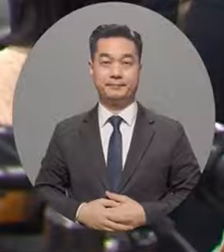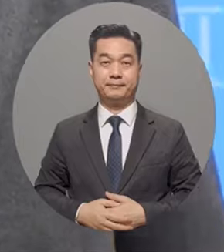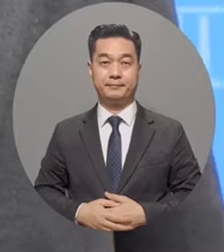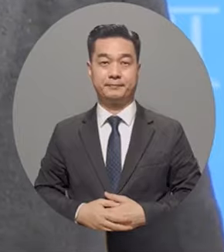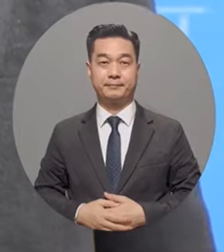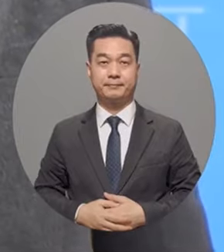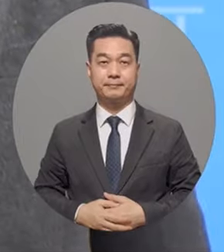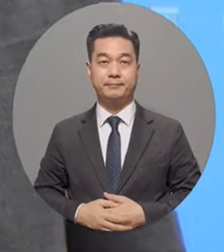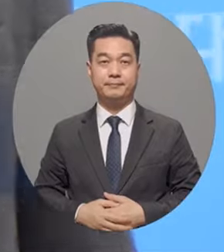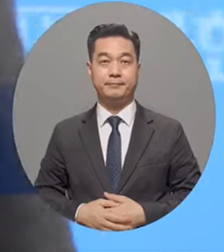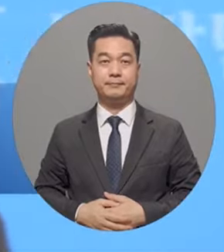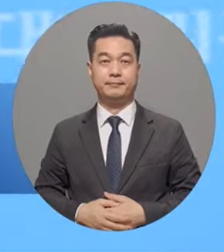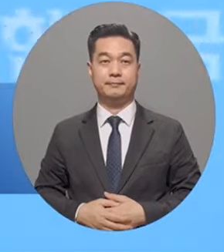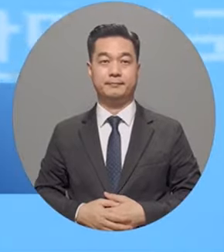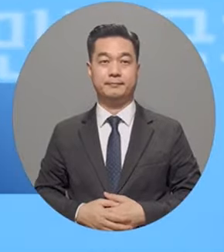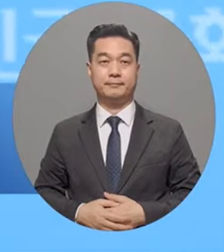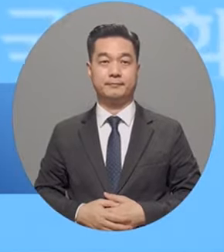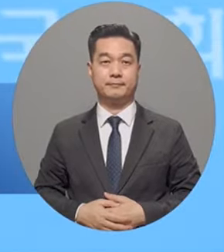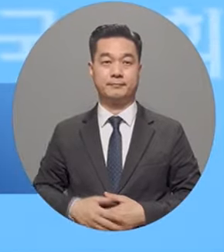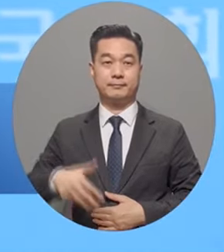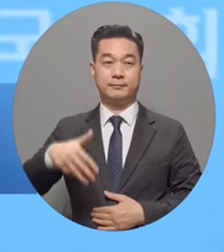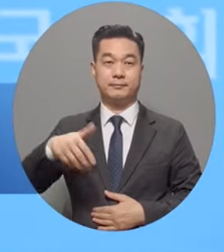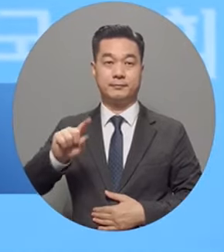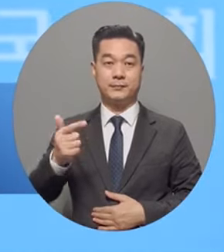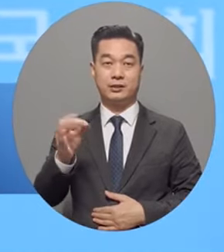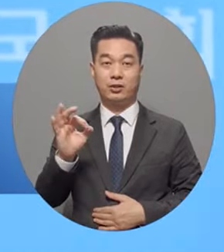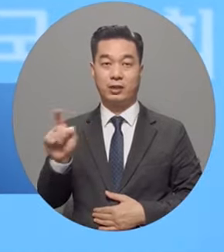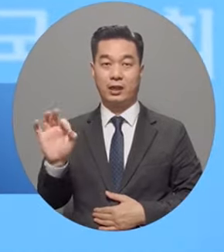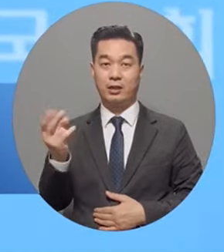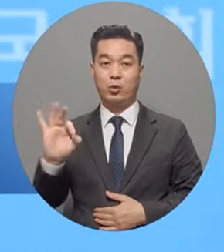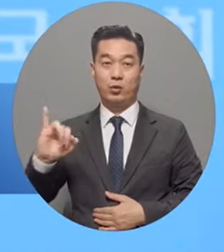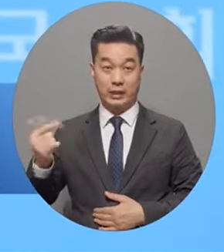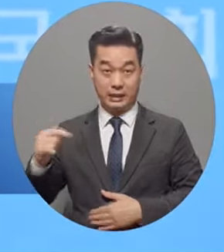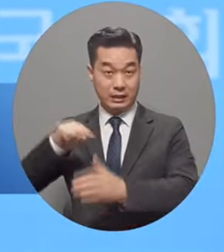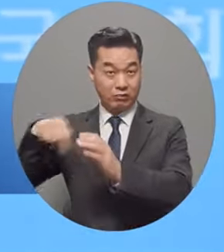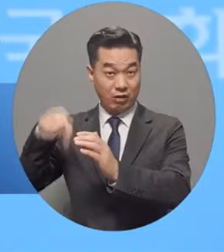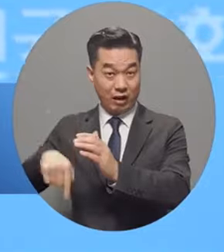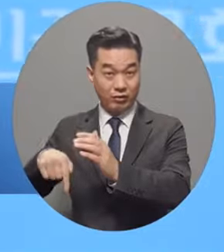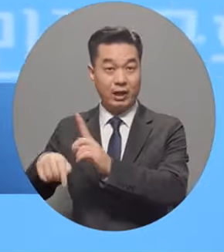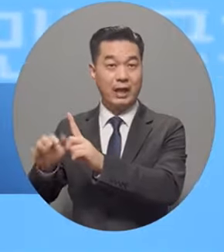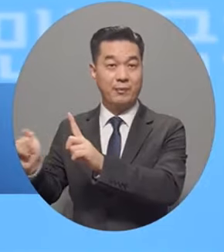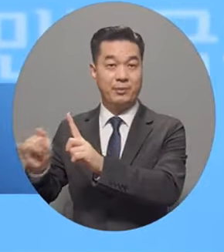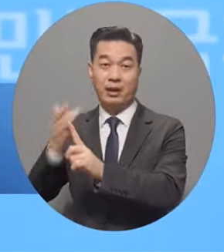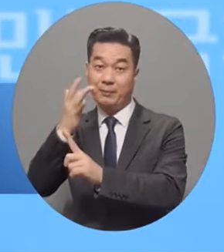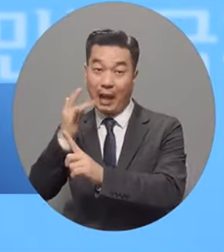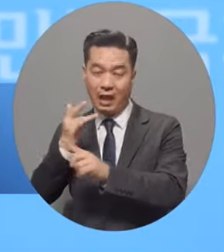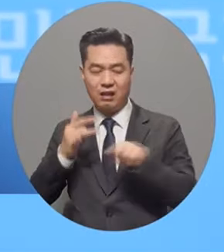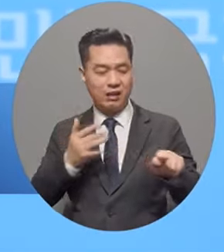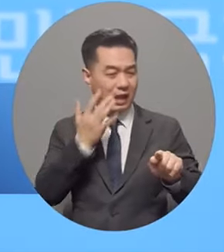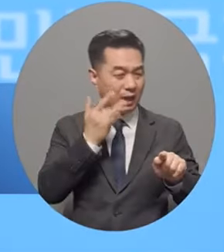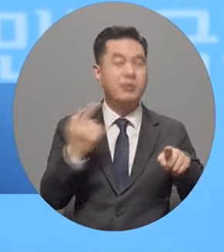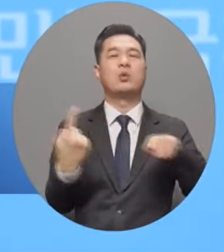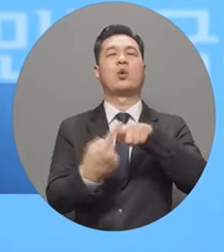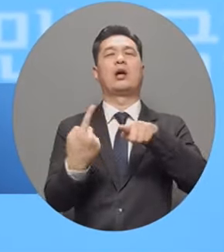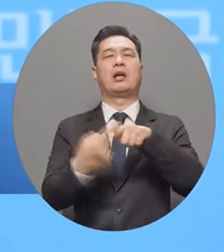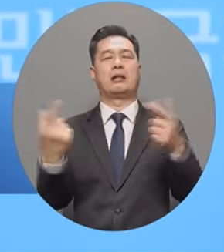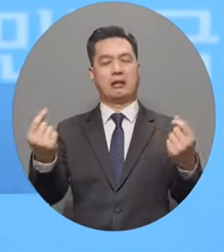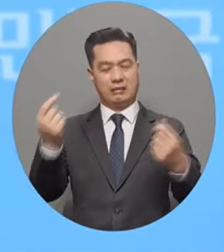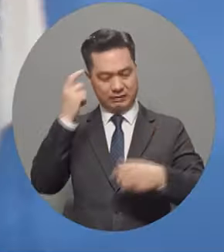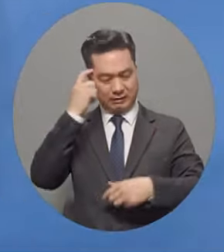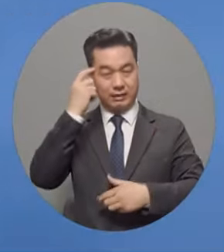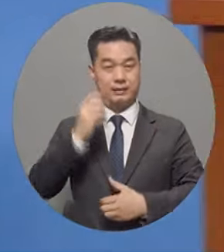예. 청와용인에서도 용이 하나 빠졌잖아요. 아 여기도 뭐 하나 빠지나 보다. 뭐 저는 그렇게